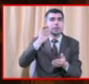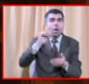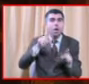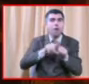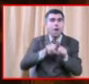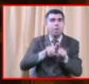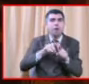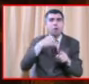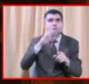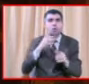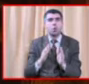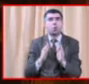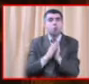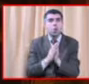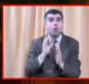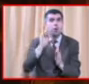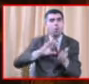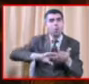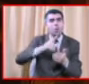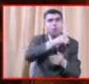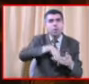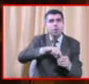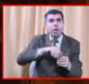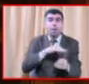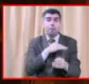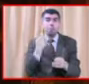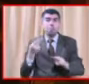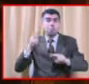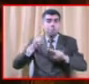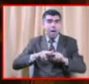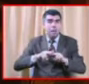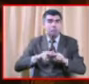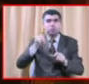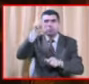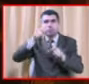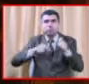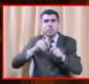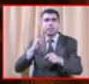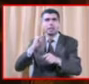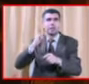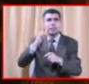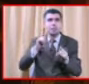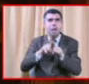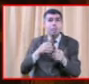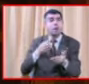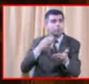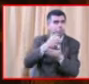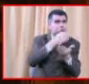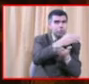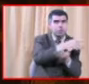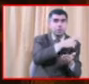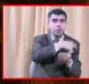بلاد الشلح. الموتى تما ماشي هما الموتى في أي منطقة. من زارها من أعضاء